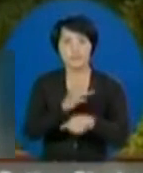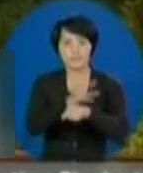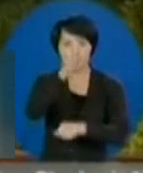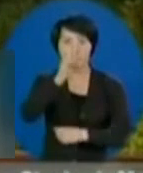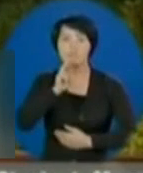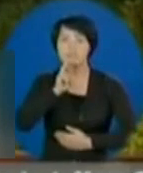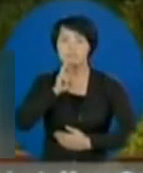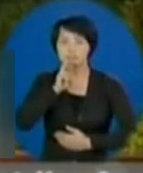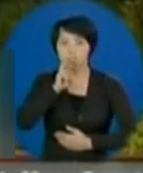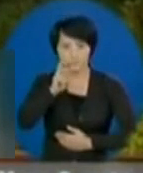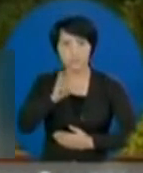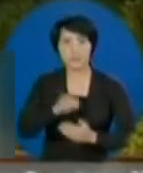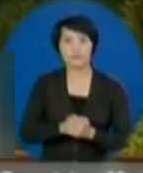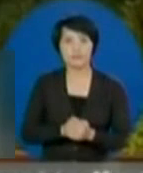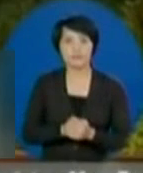8시 30분에